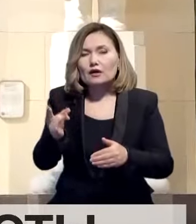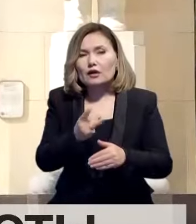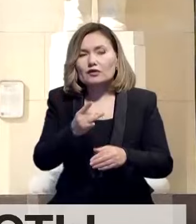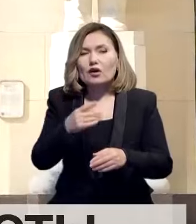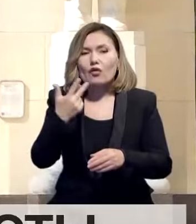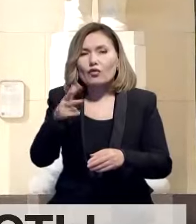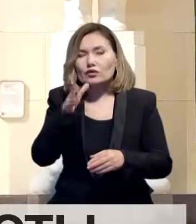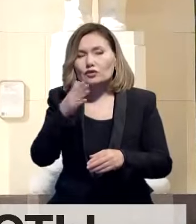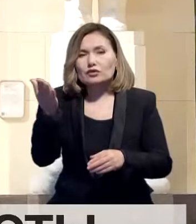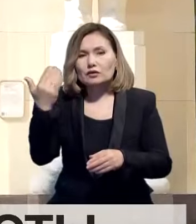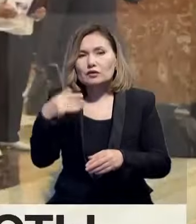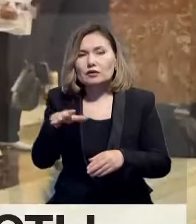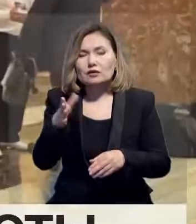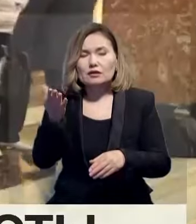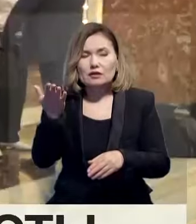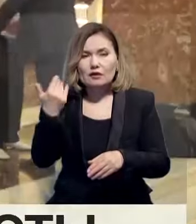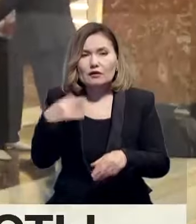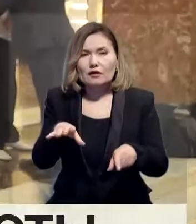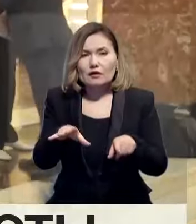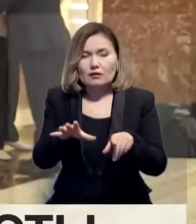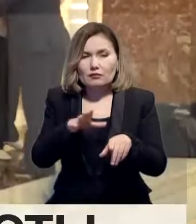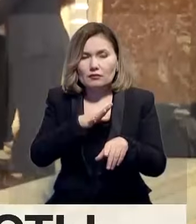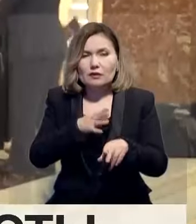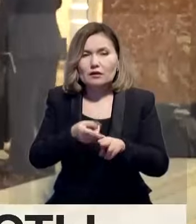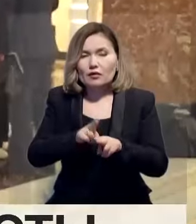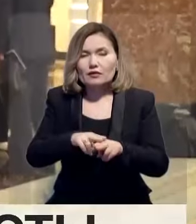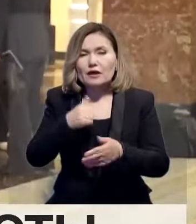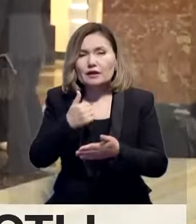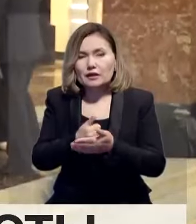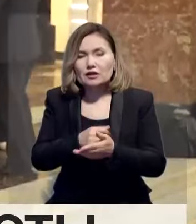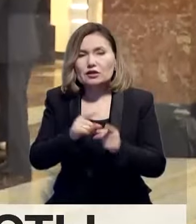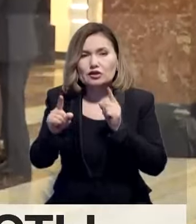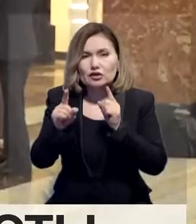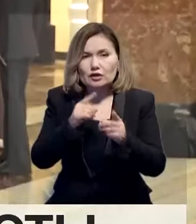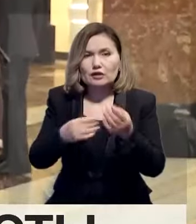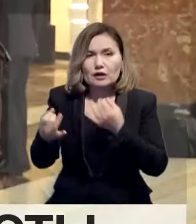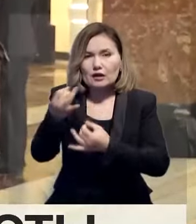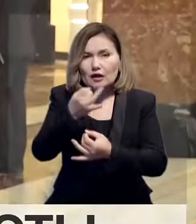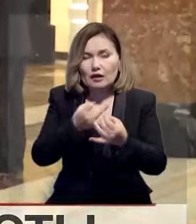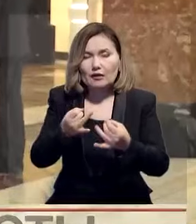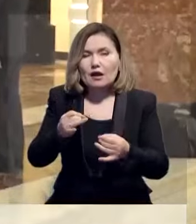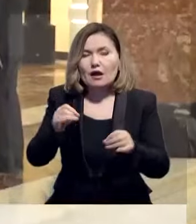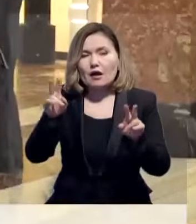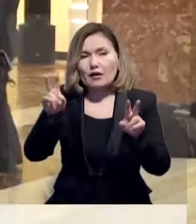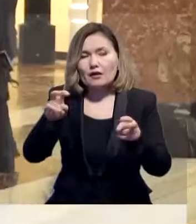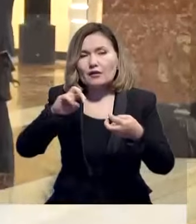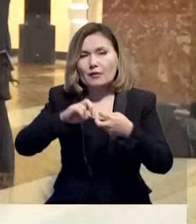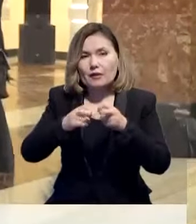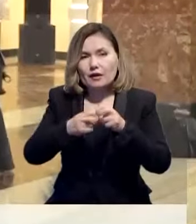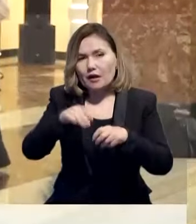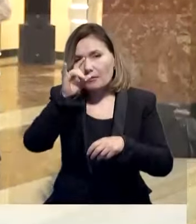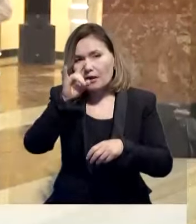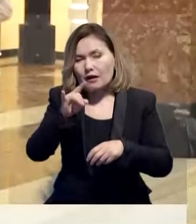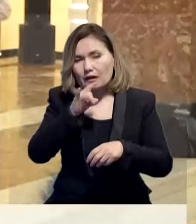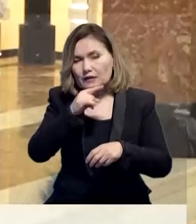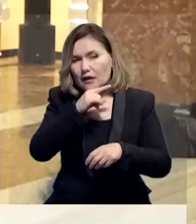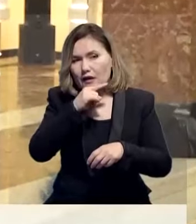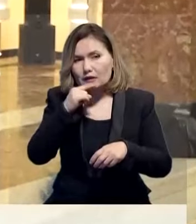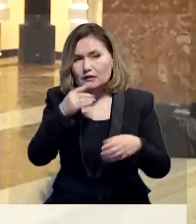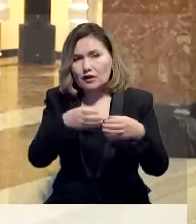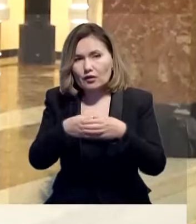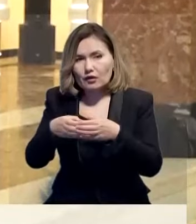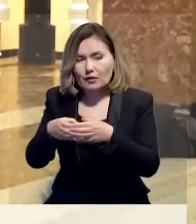30 жыл бұрын өткен екен. Жиында негізгі талқыланған мәселе, әрине, бұл Ресейдегі қазақ ұйымдары мен белсенділерінің